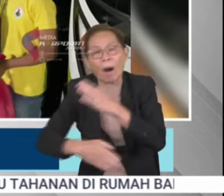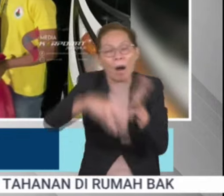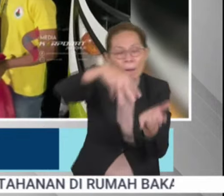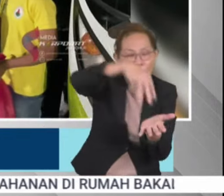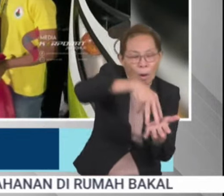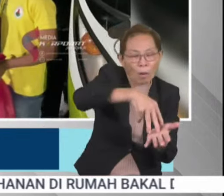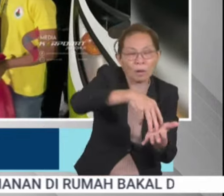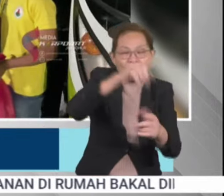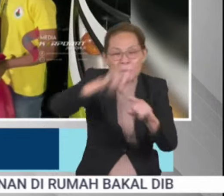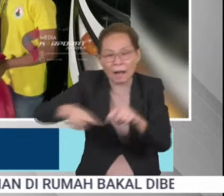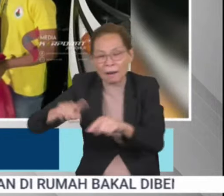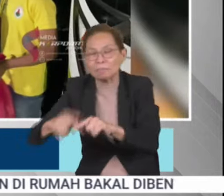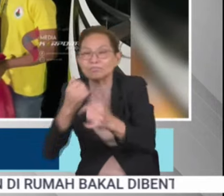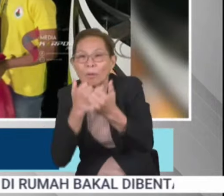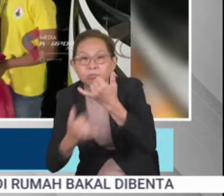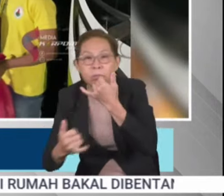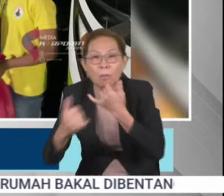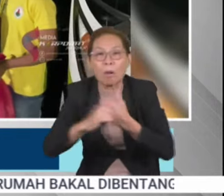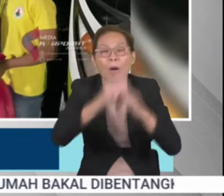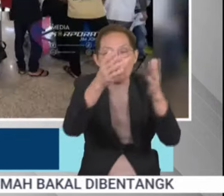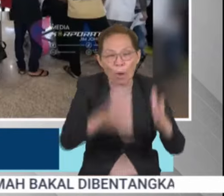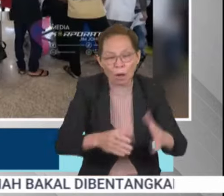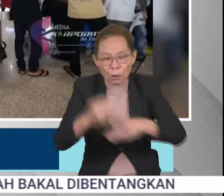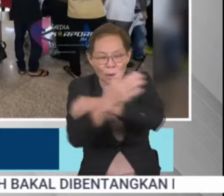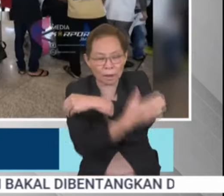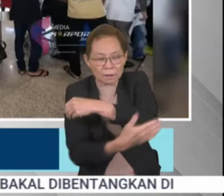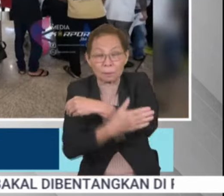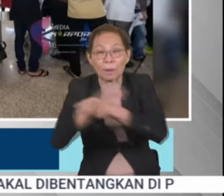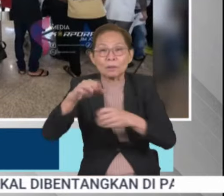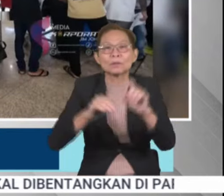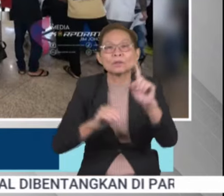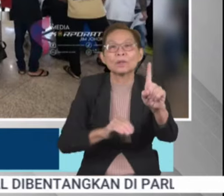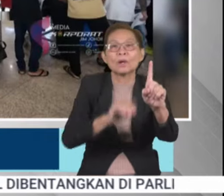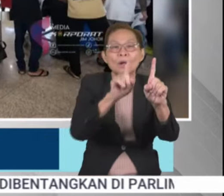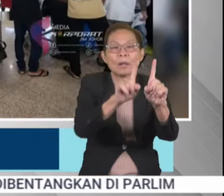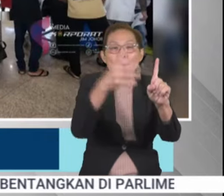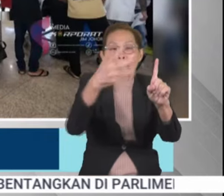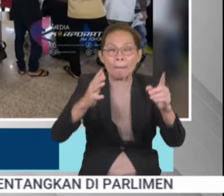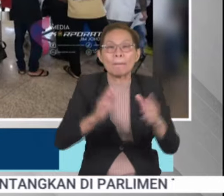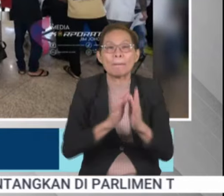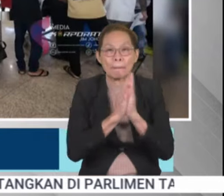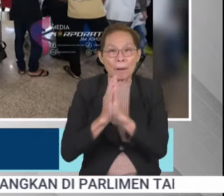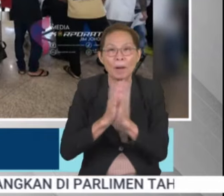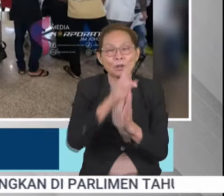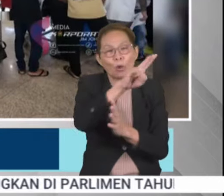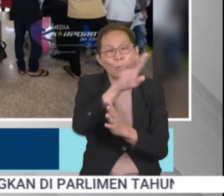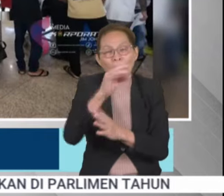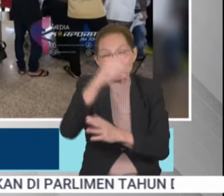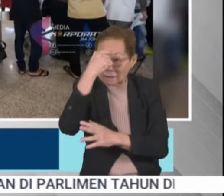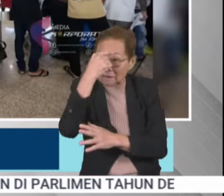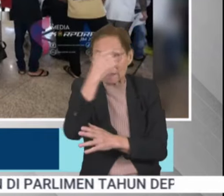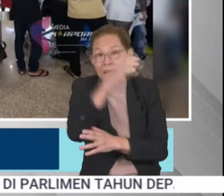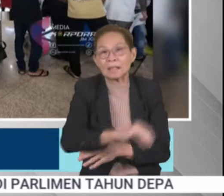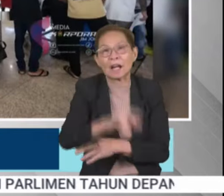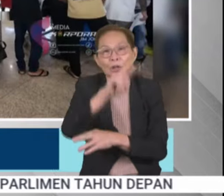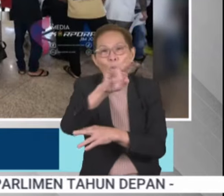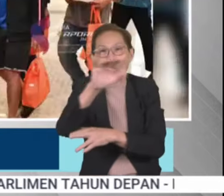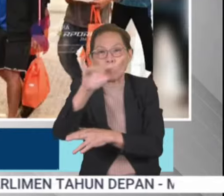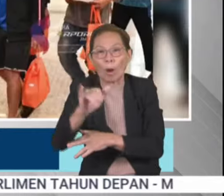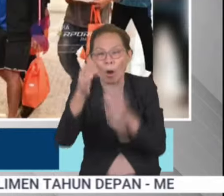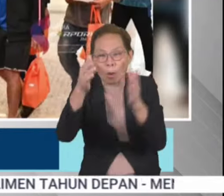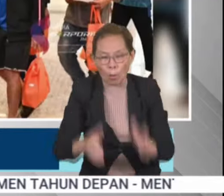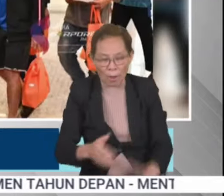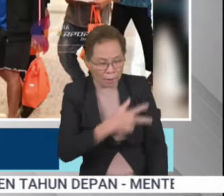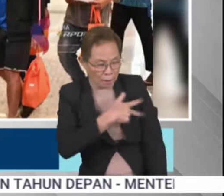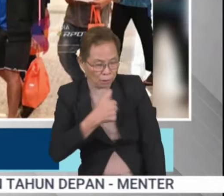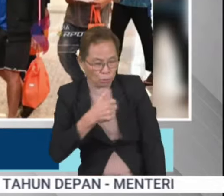penjara atas pelbagai kesalahan. Antara warga asing terlibat 115 warga Myanmar, 28 warga India dan 26